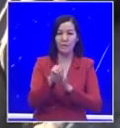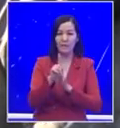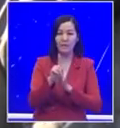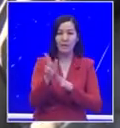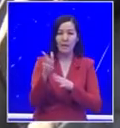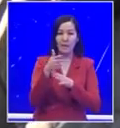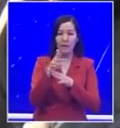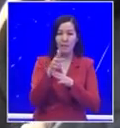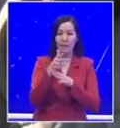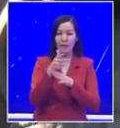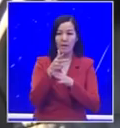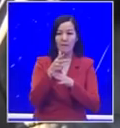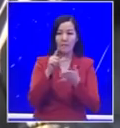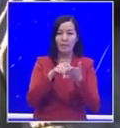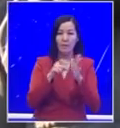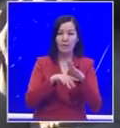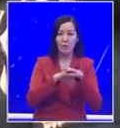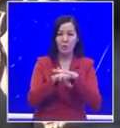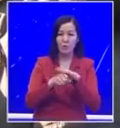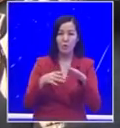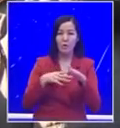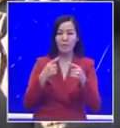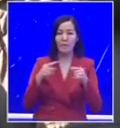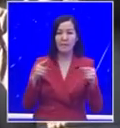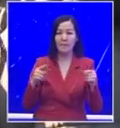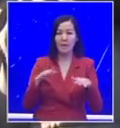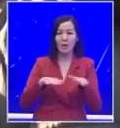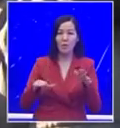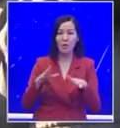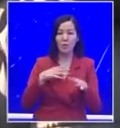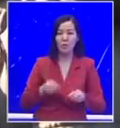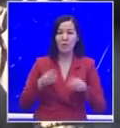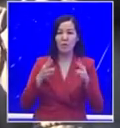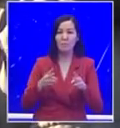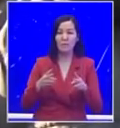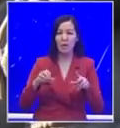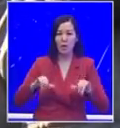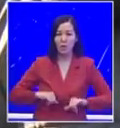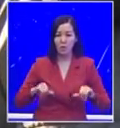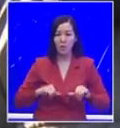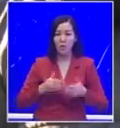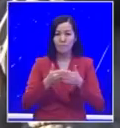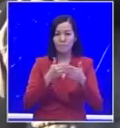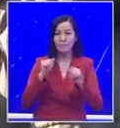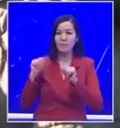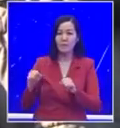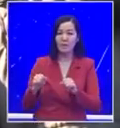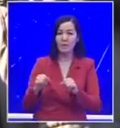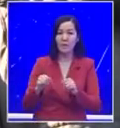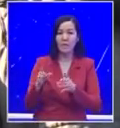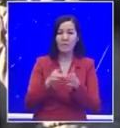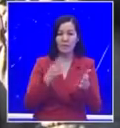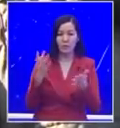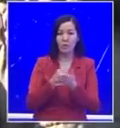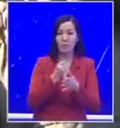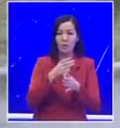Камералар жаңағы пәтер ұрлығы одан да басқа жаңағы ауладағы болатын қылмыстар мен құқық бұзушылықтың алдын алуда, оны ізін суытпай ашуда көп